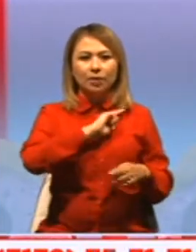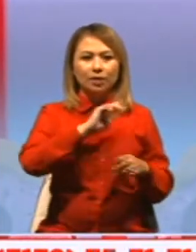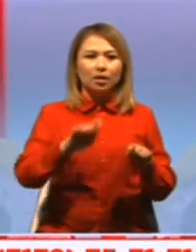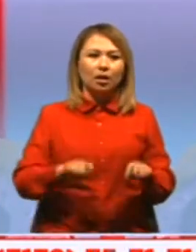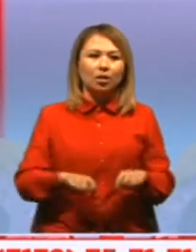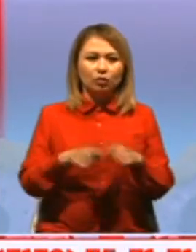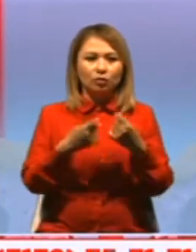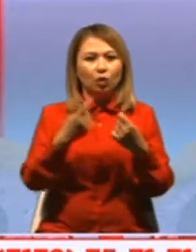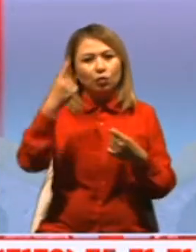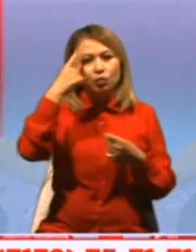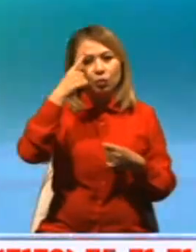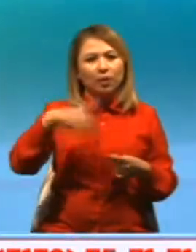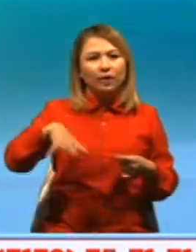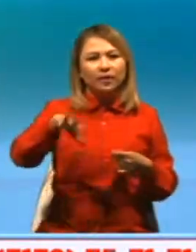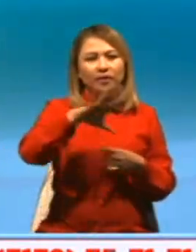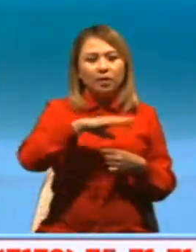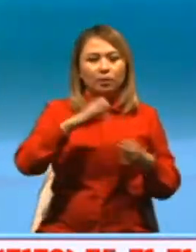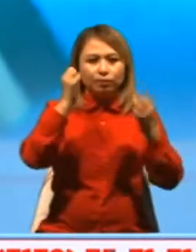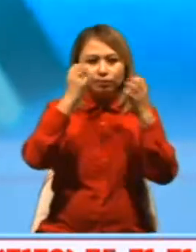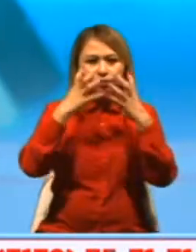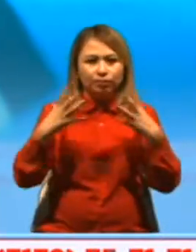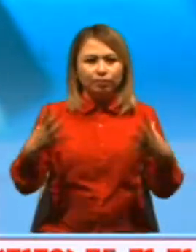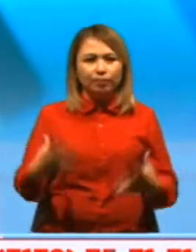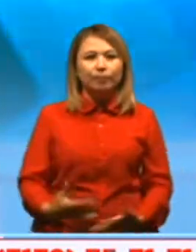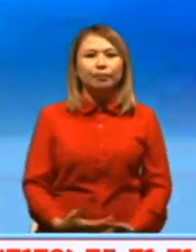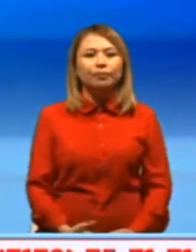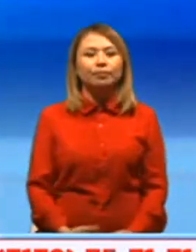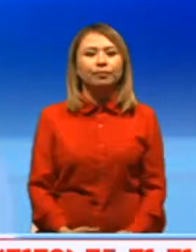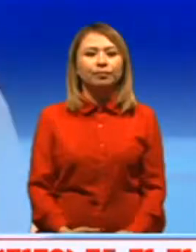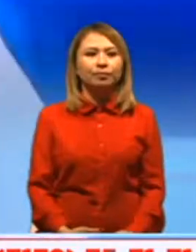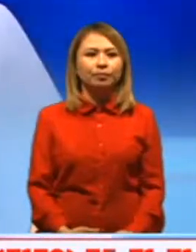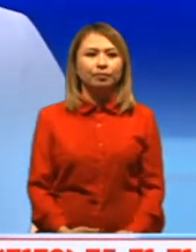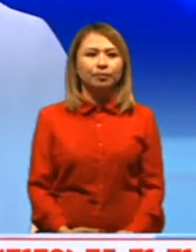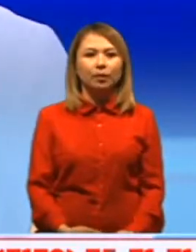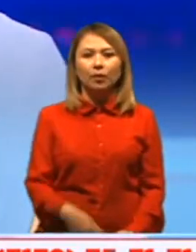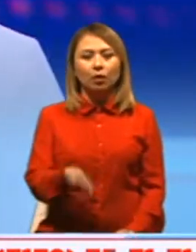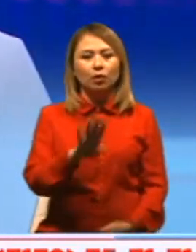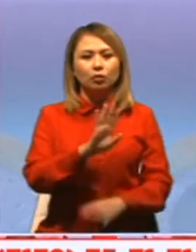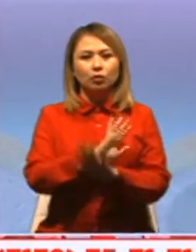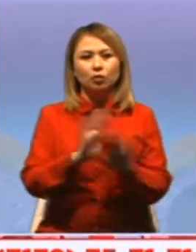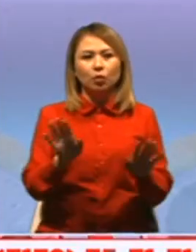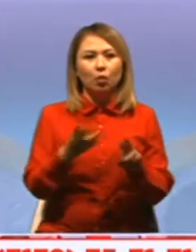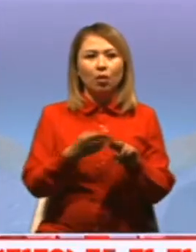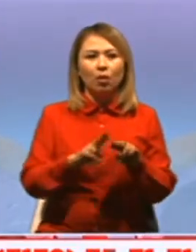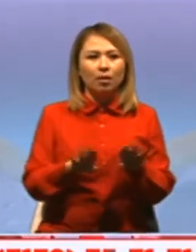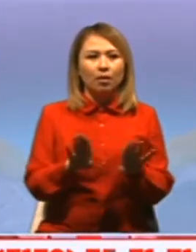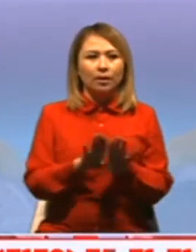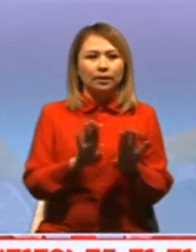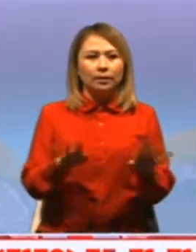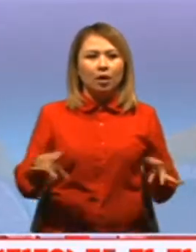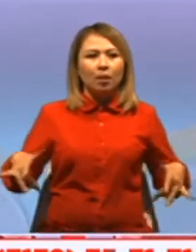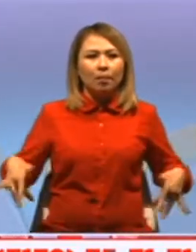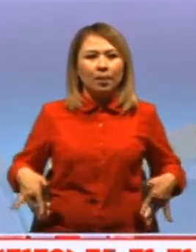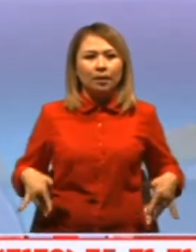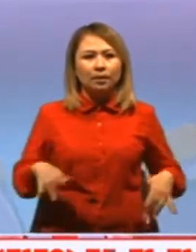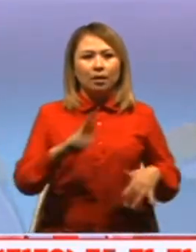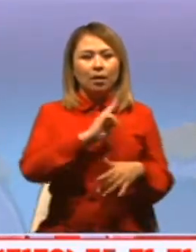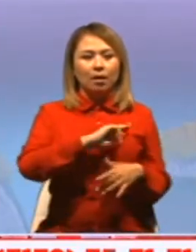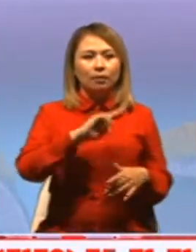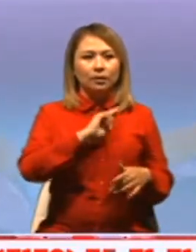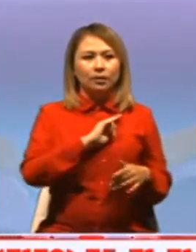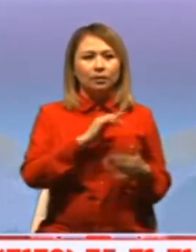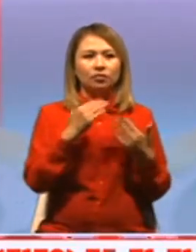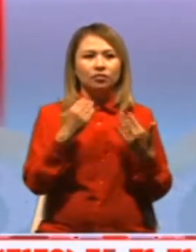бұзылысынан ісінеміз деп ойлаймыз. Шындығында солай ма? Шындығында жоқ, негізі олай емес. Яғни негізгі бүйректің қызметін айта кетейік.